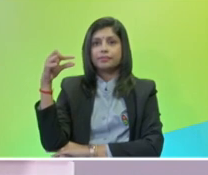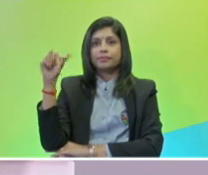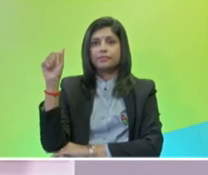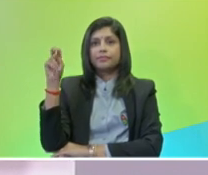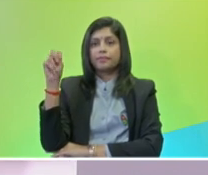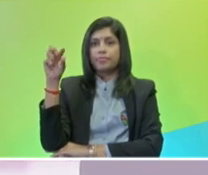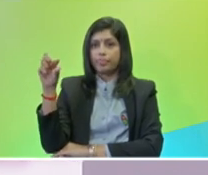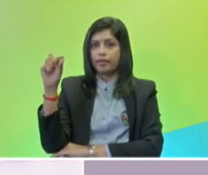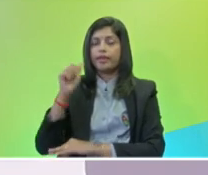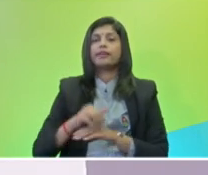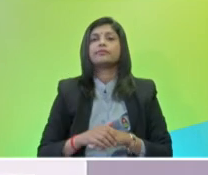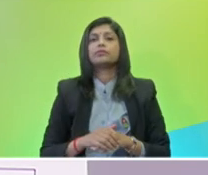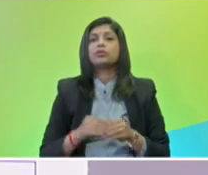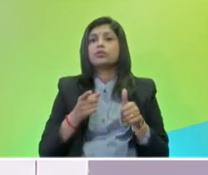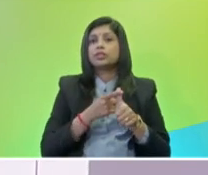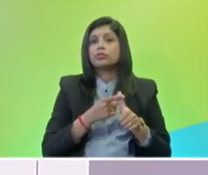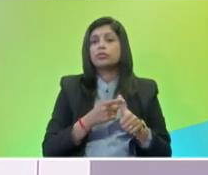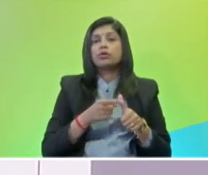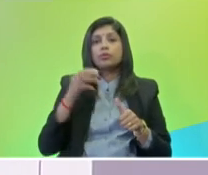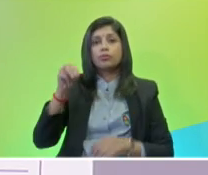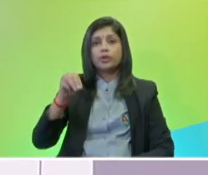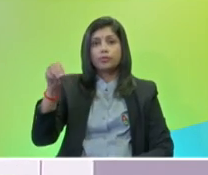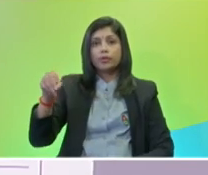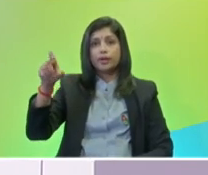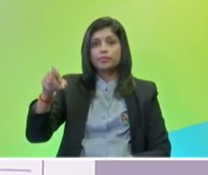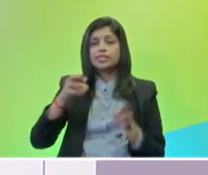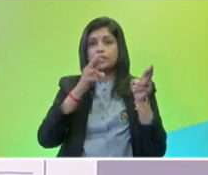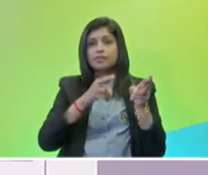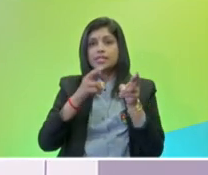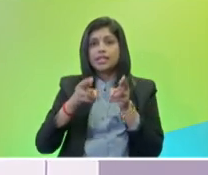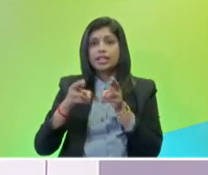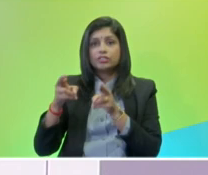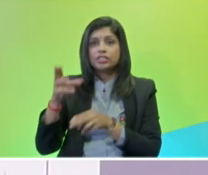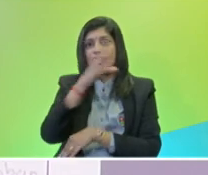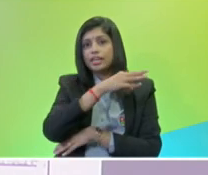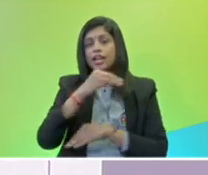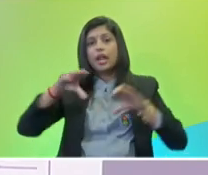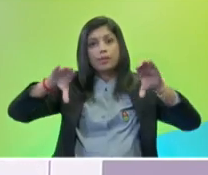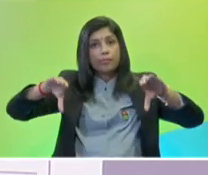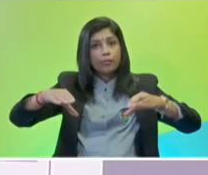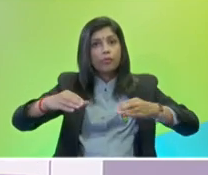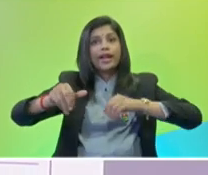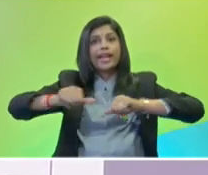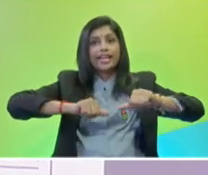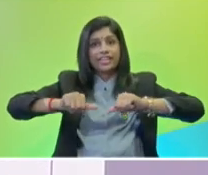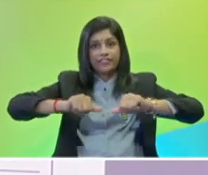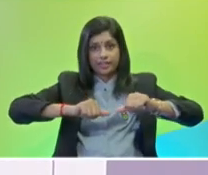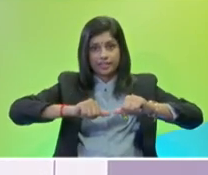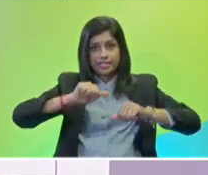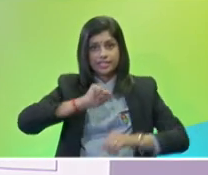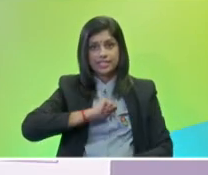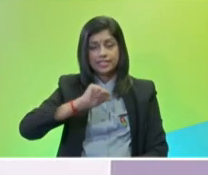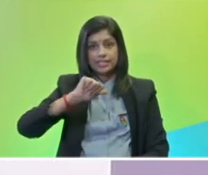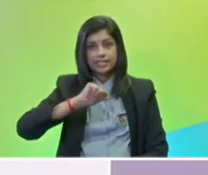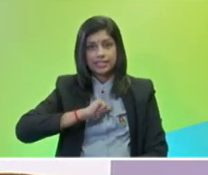makanya murid dia merancang satu etiwiti Pandu arah berdasarkan pengalaman mereka yang sebelum ini yang saya